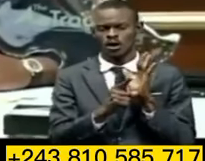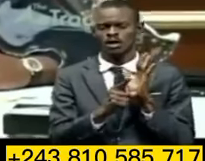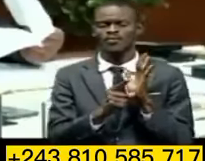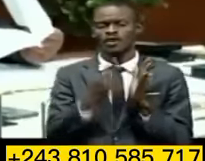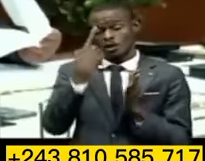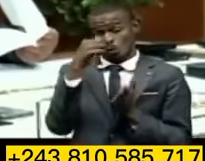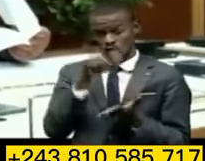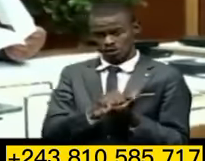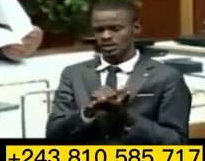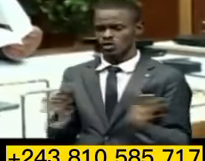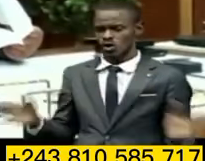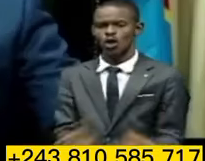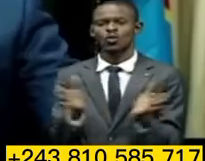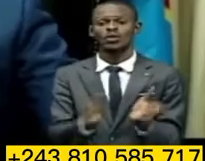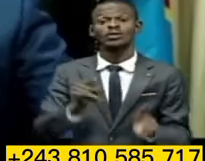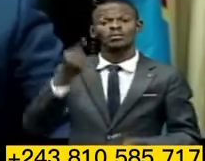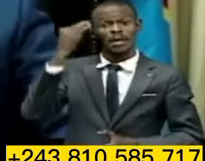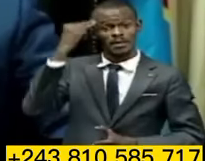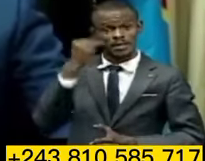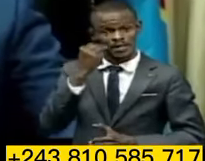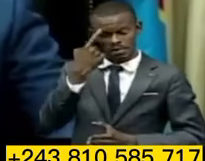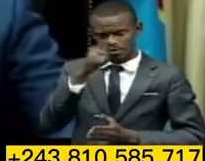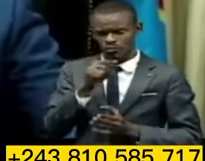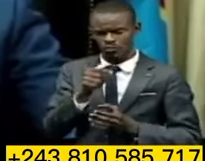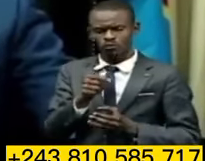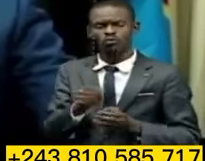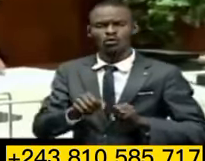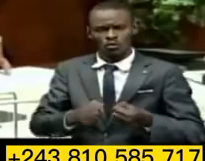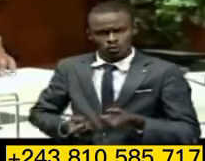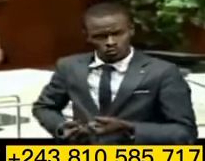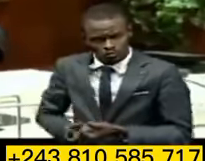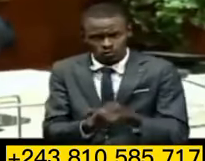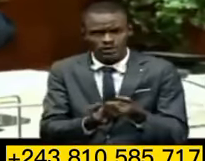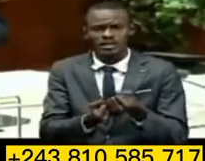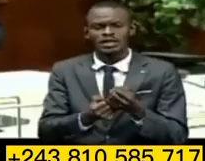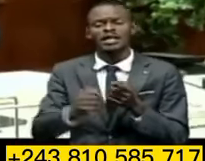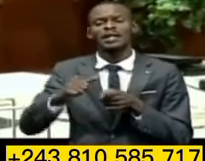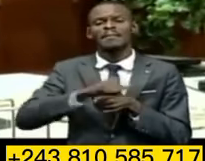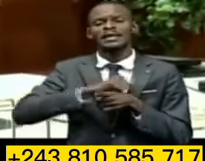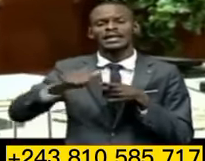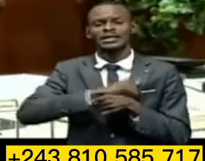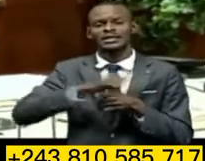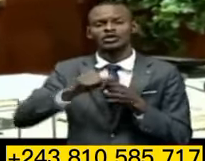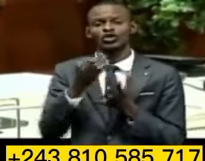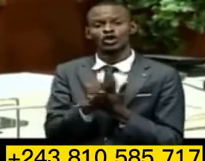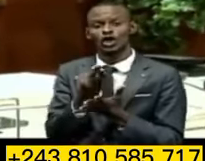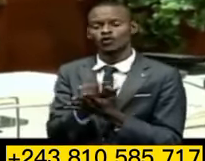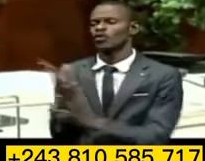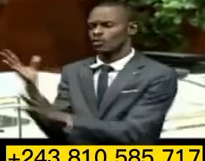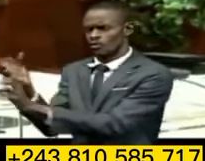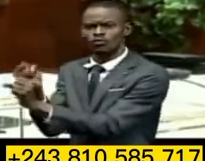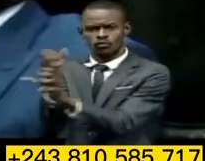été encouragé d'activer efficacement les processus de matérialisation de ce fonds dans un délai raisonnable, en tenant compte de